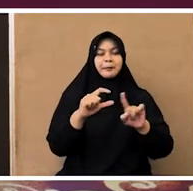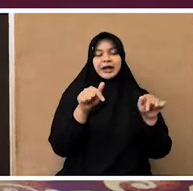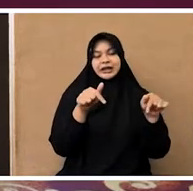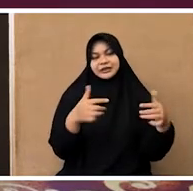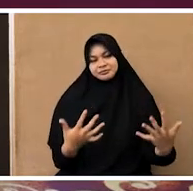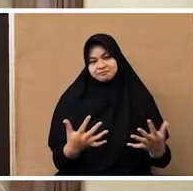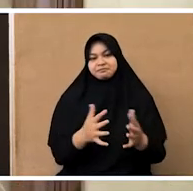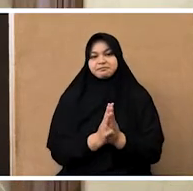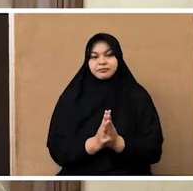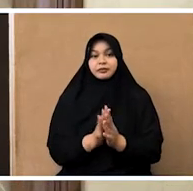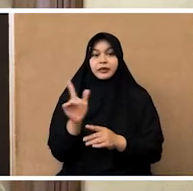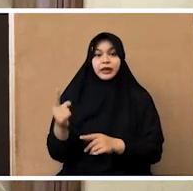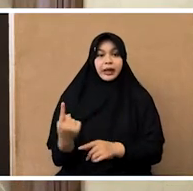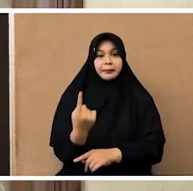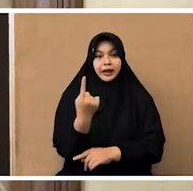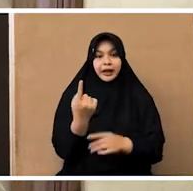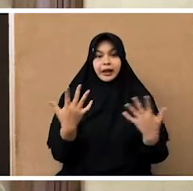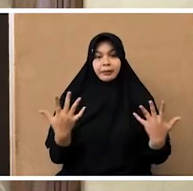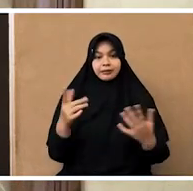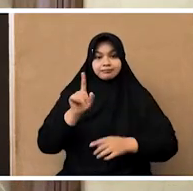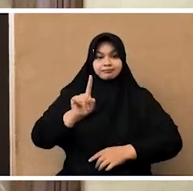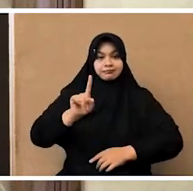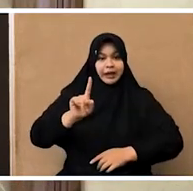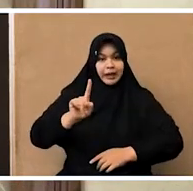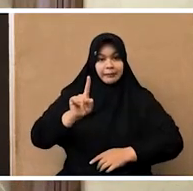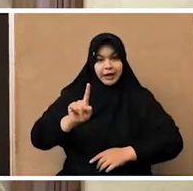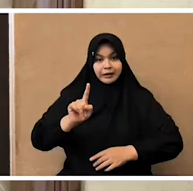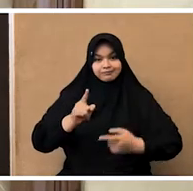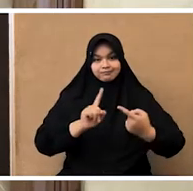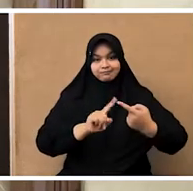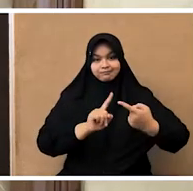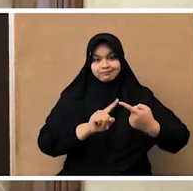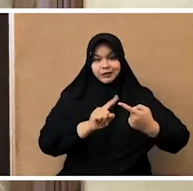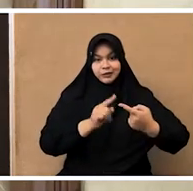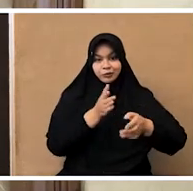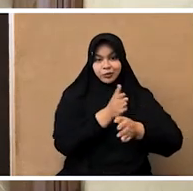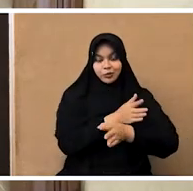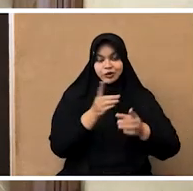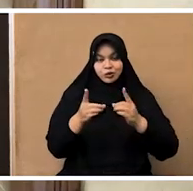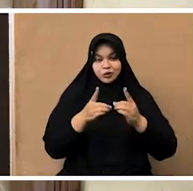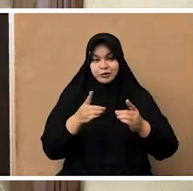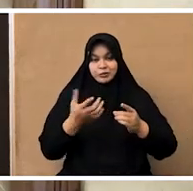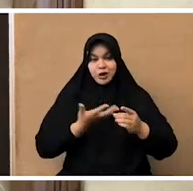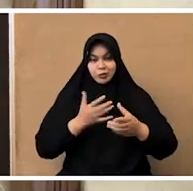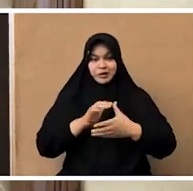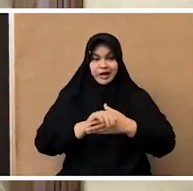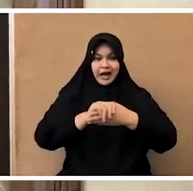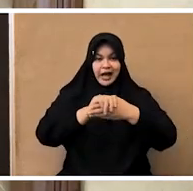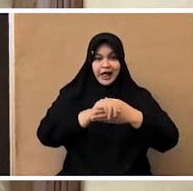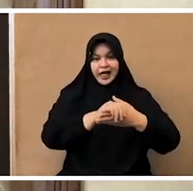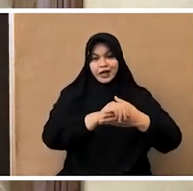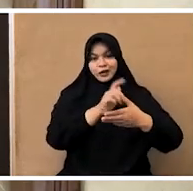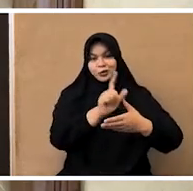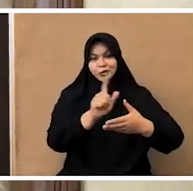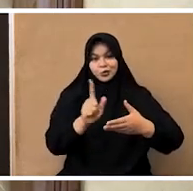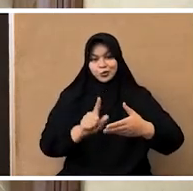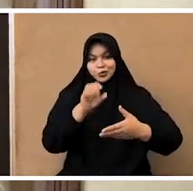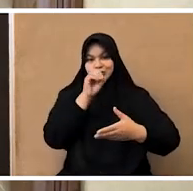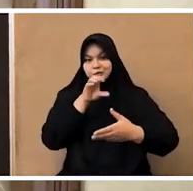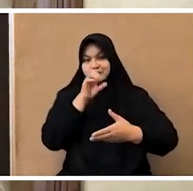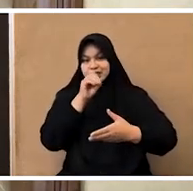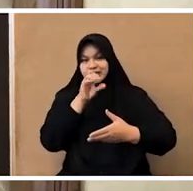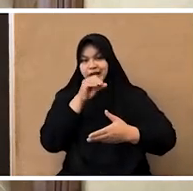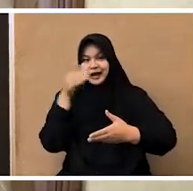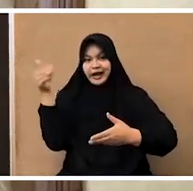baik yang pertama sebelum kita diskusi lebih dalam Saya akan perkenalkan dulu para pembicara yang sudah hadir